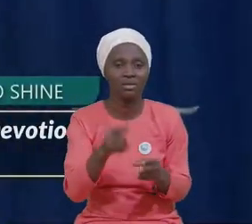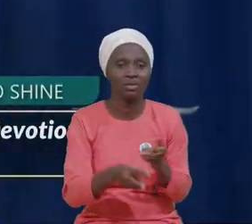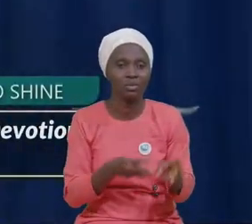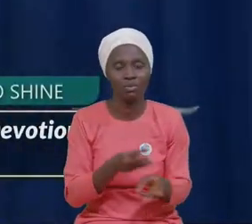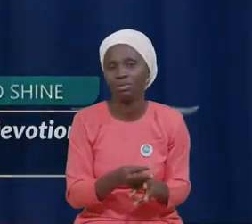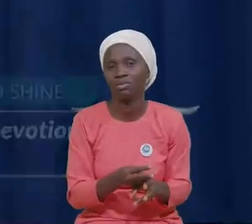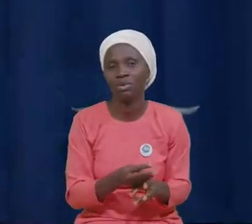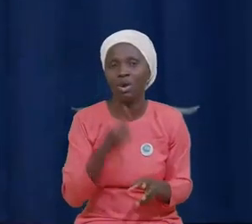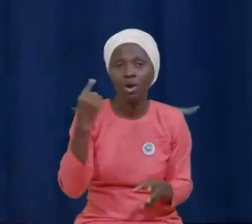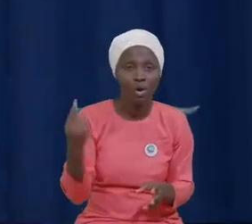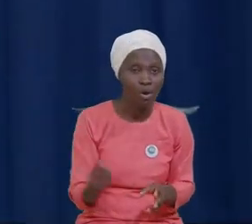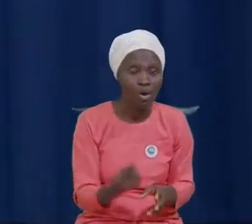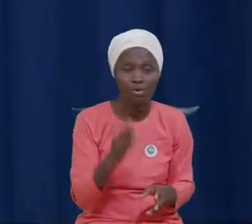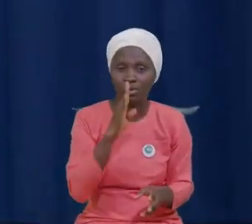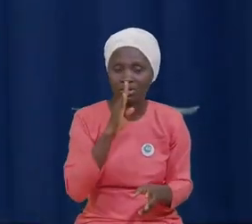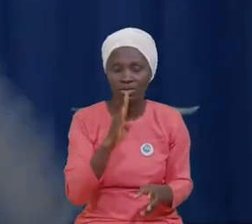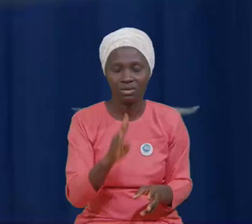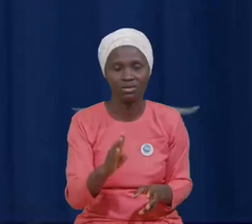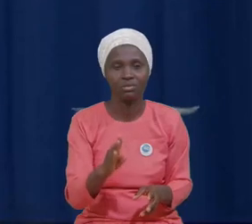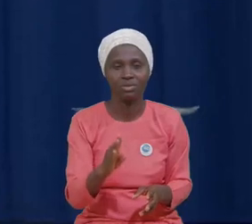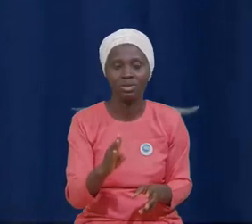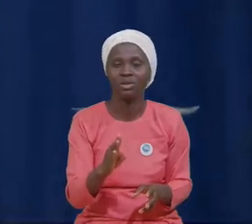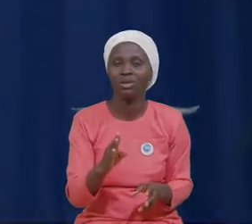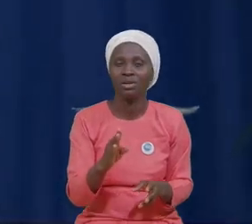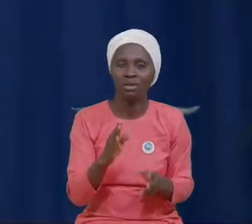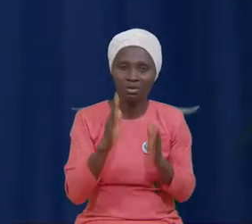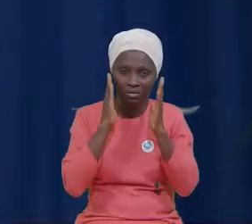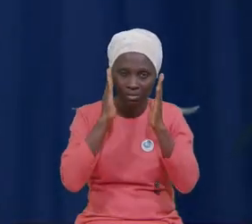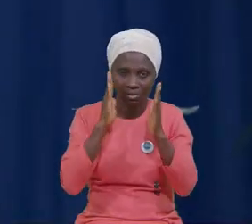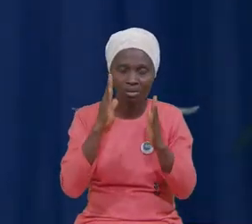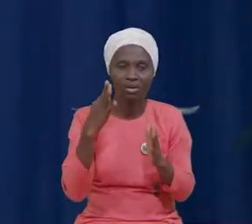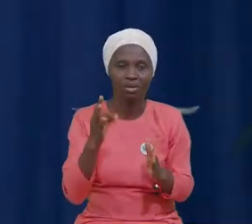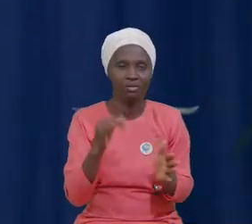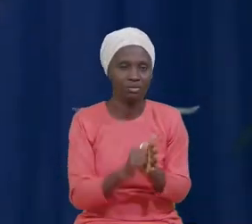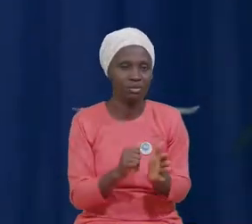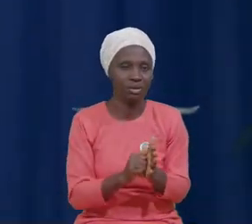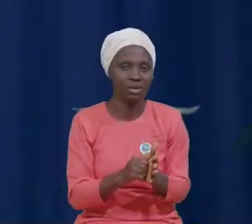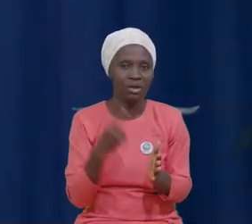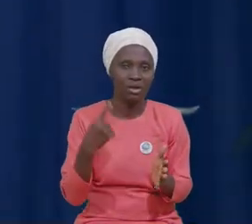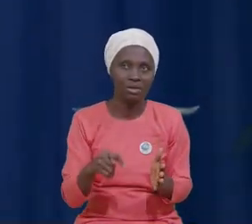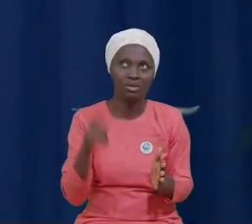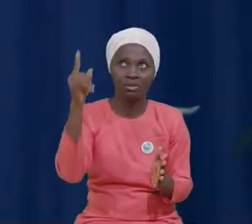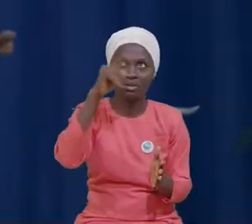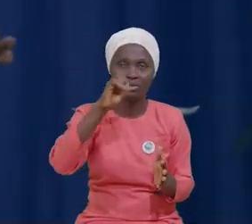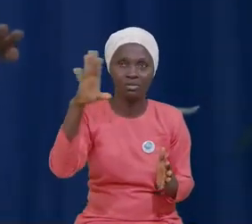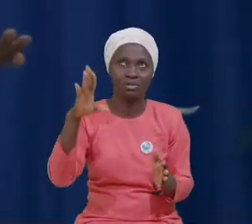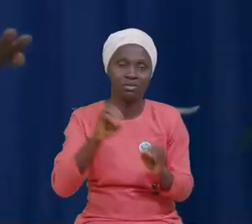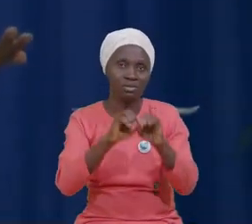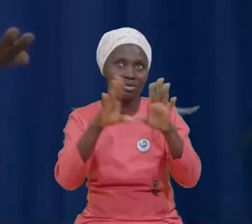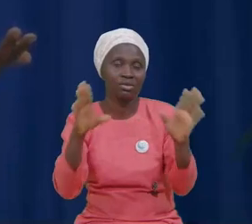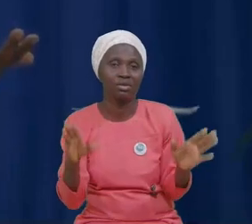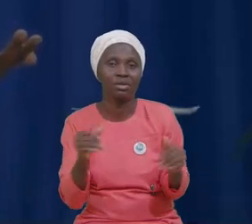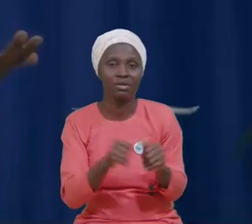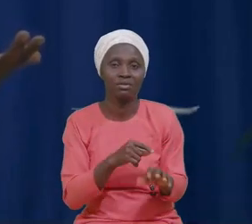être conscient de ça. La lumière brille à tout moment. Le soleil brille à tout moment. Et